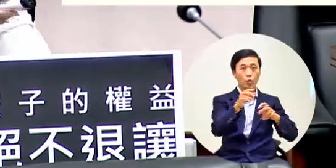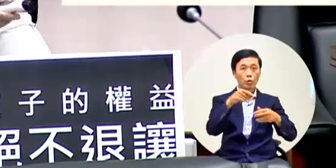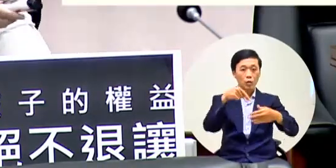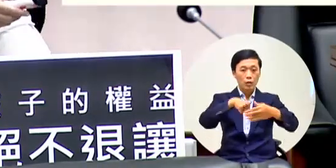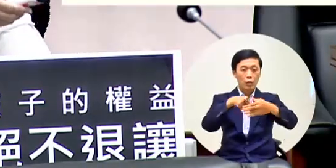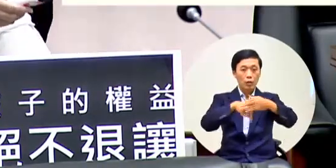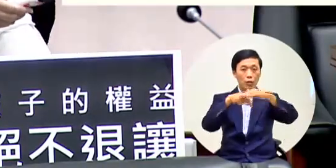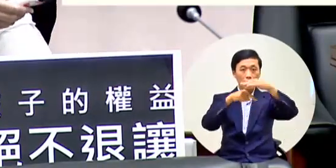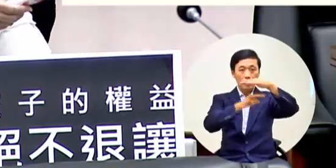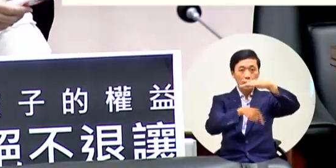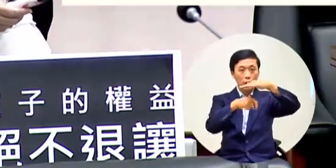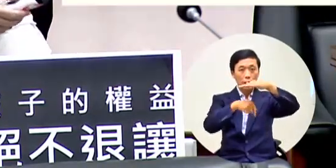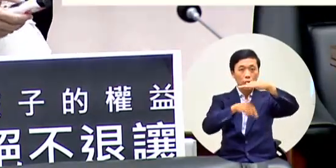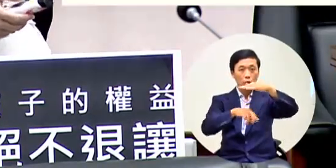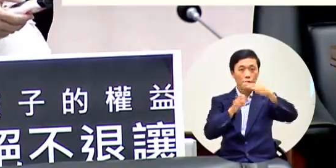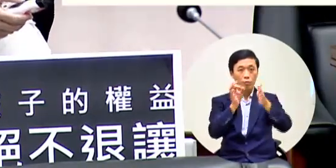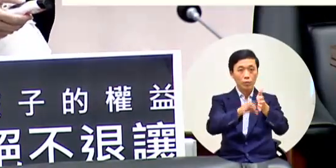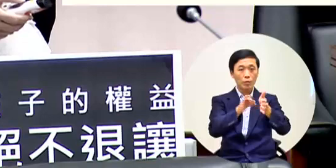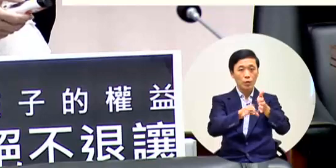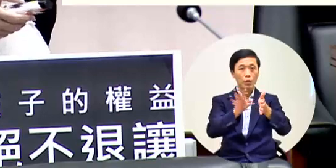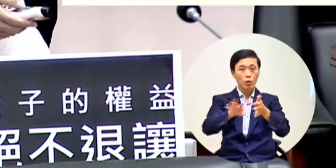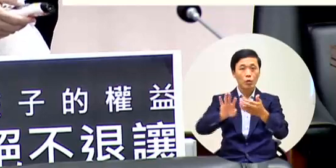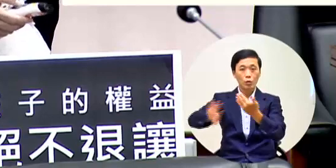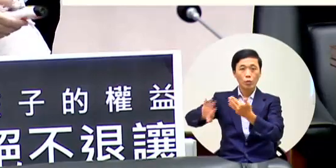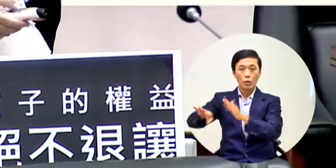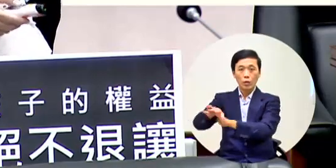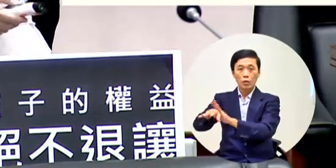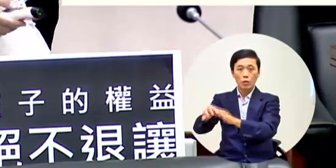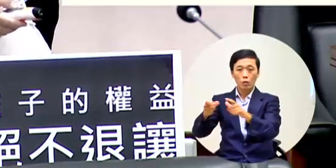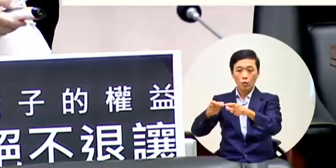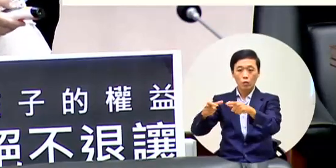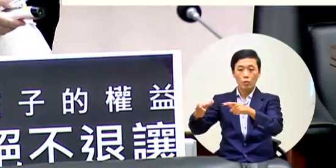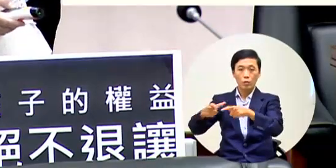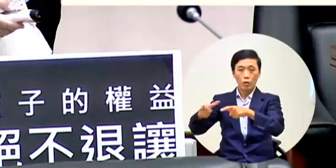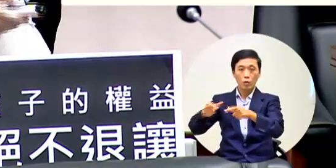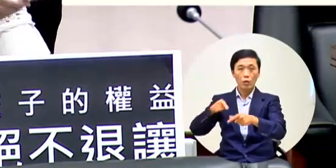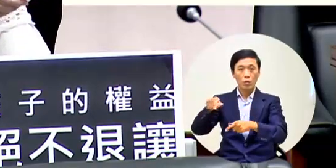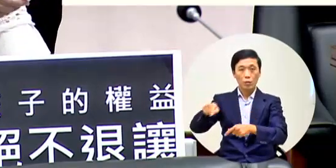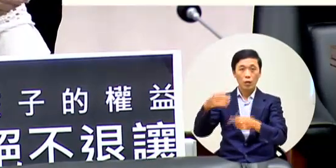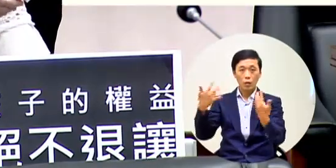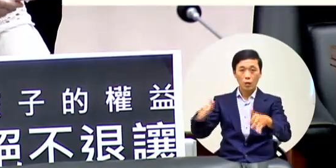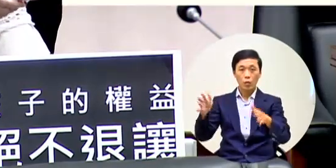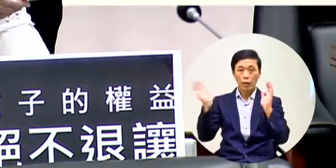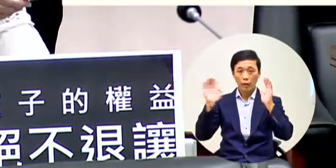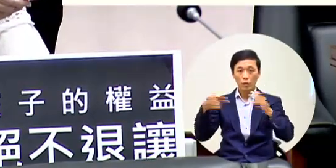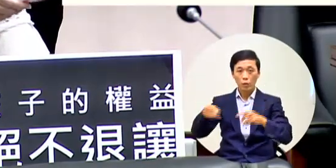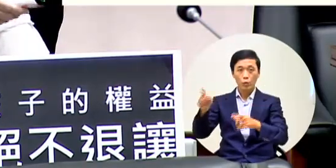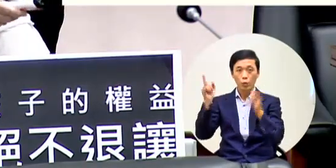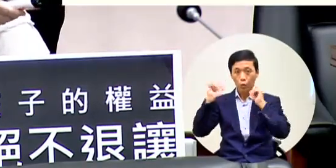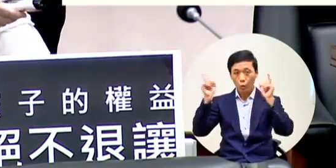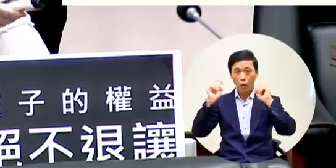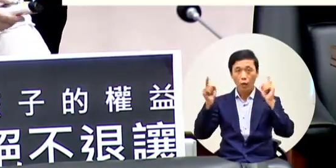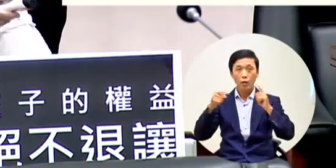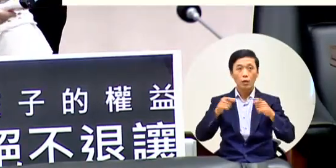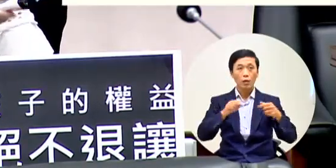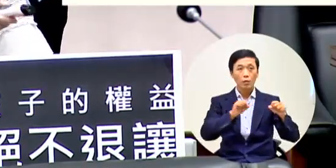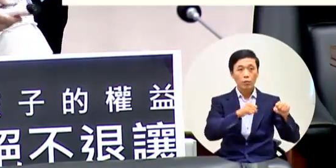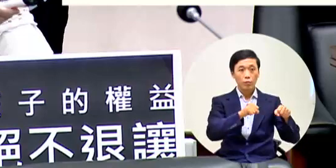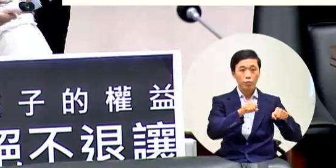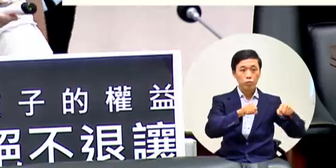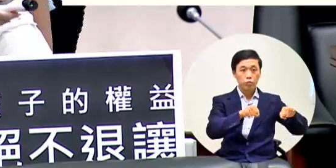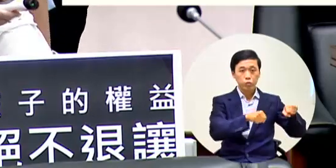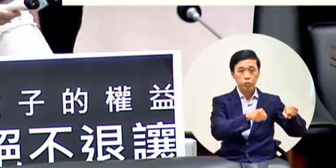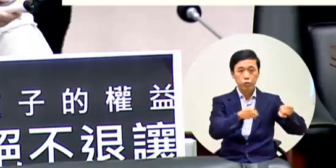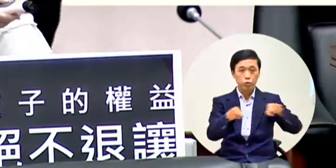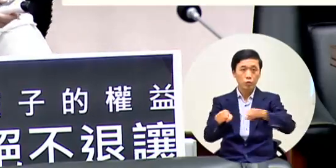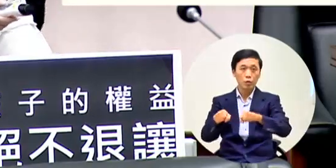右边这边是公园。那因为这边很多小朋友在玩，那车子也是都从那个加昌路弯进来，所以这个